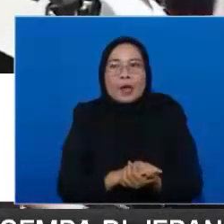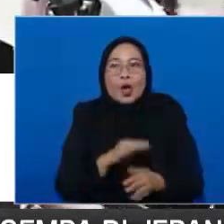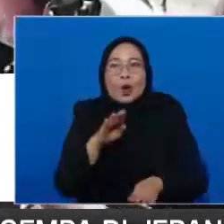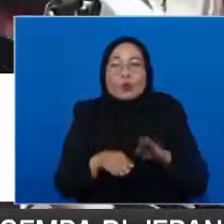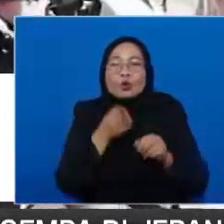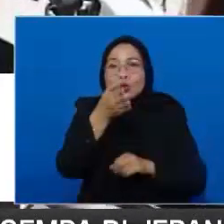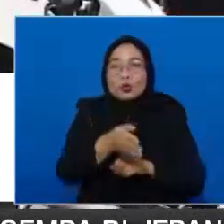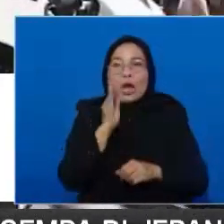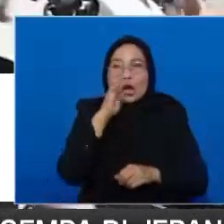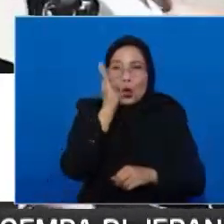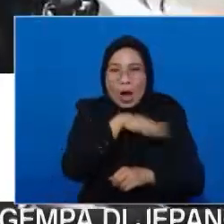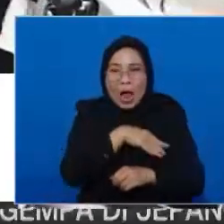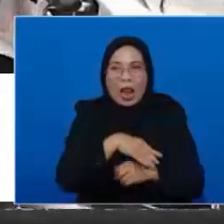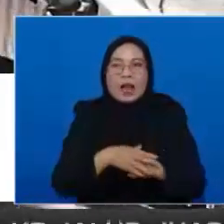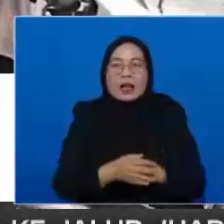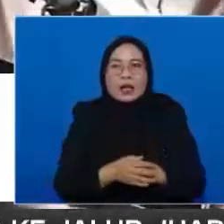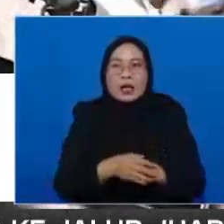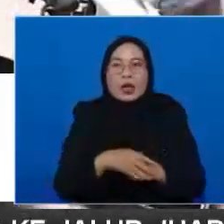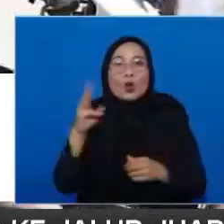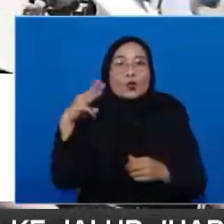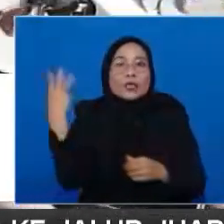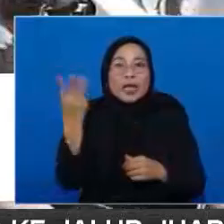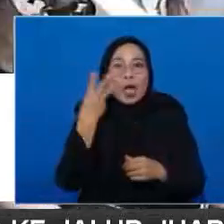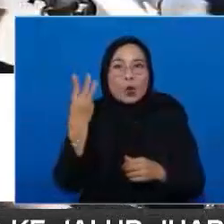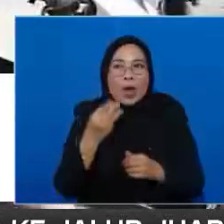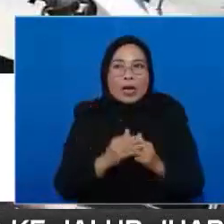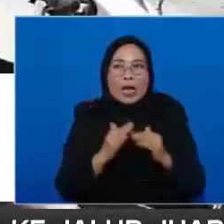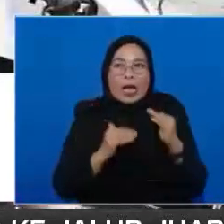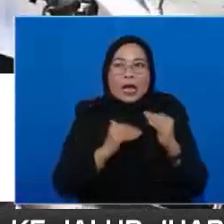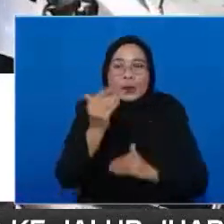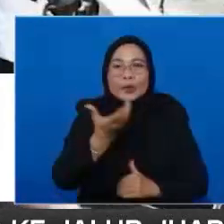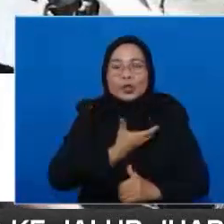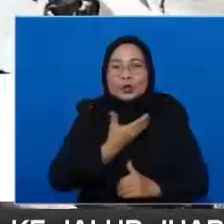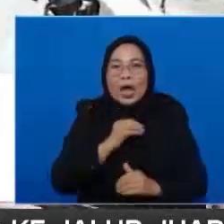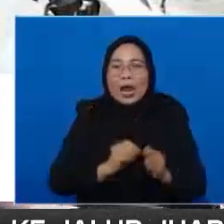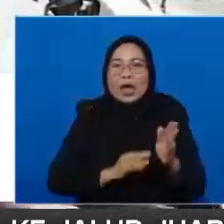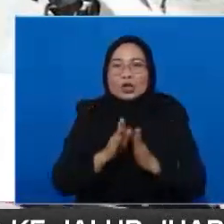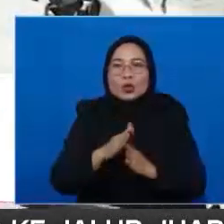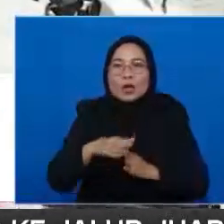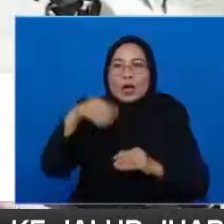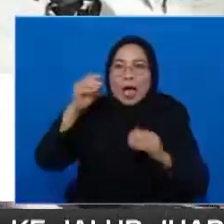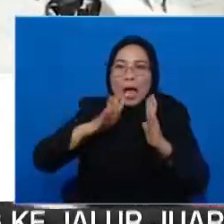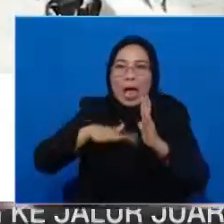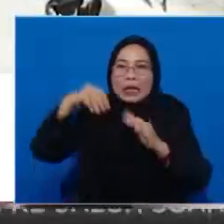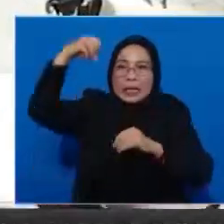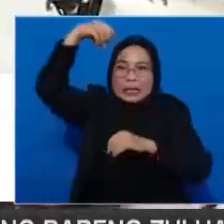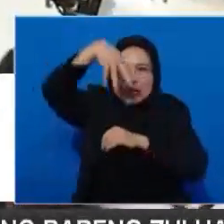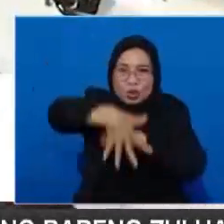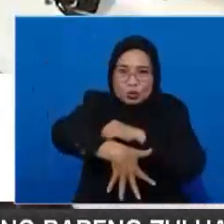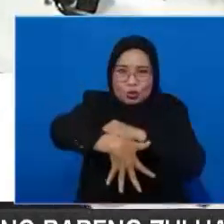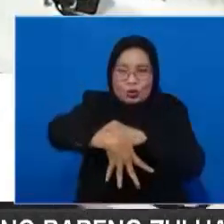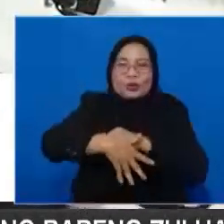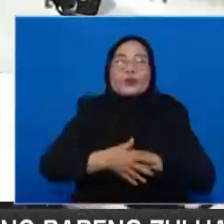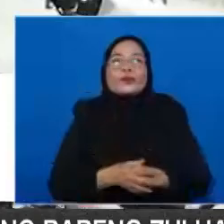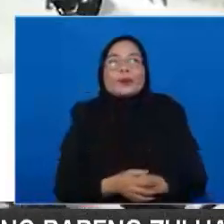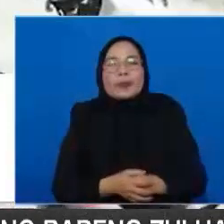kan. Karena memang wisatawan lebih cenderung langsung ke Benang Kelambu, bukan banyak yang singgah di Benang Setokel. Jadi